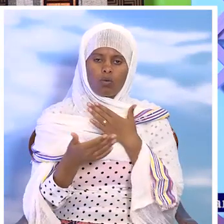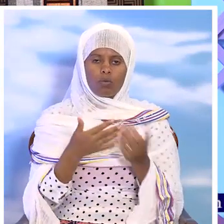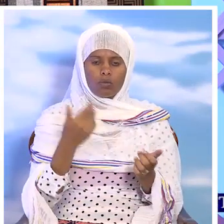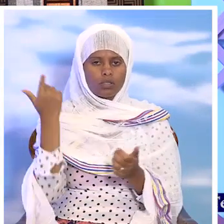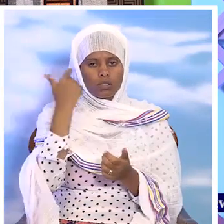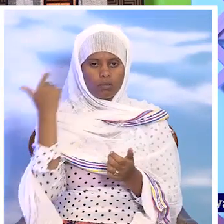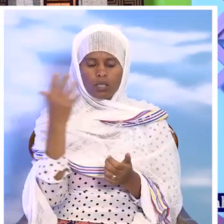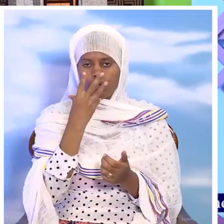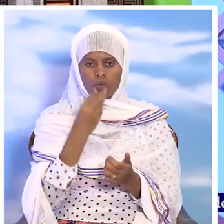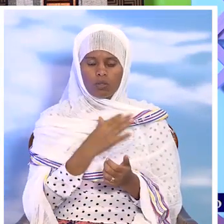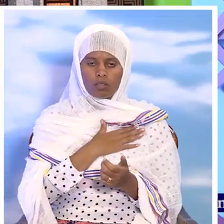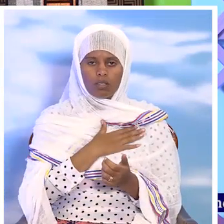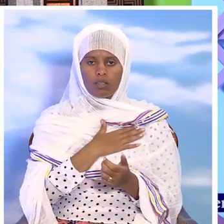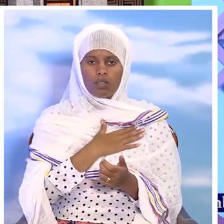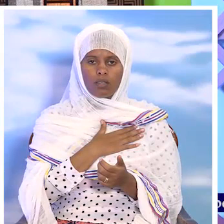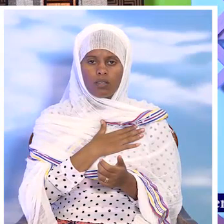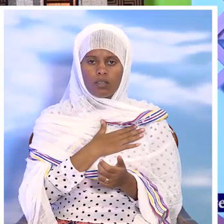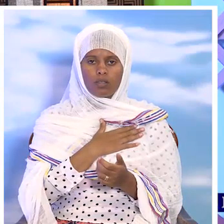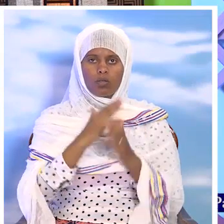ሂወትና ክነብረሉ፣